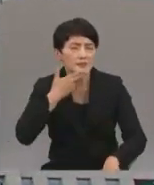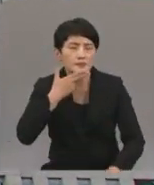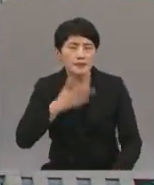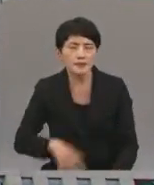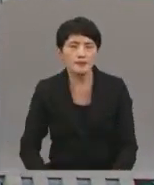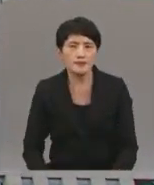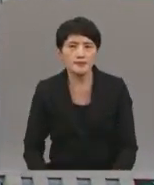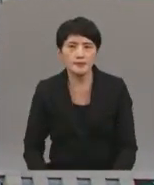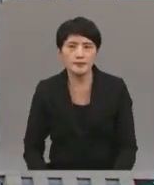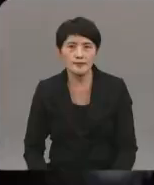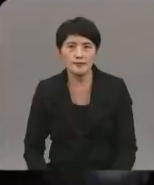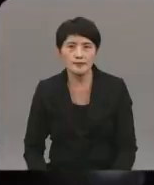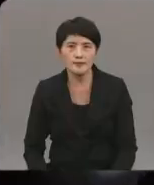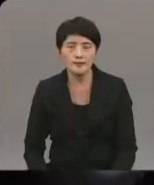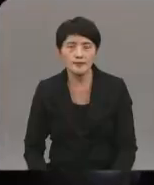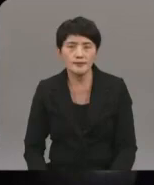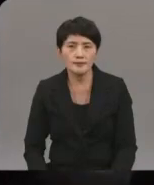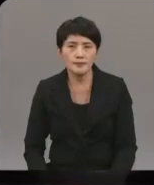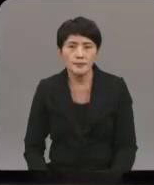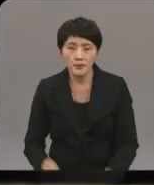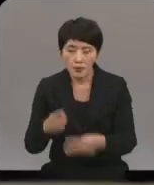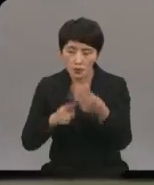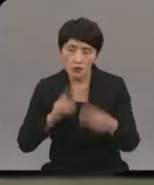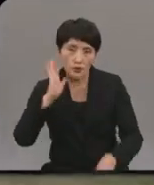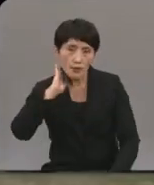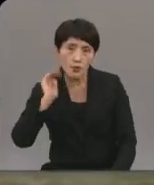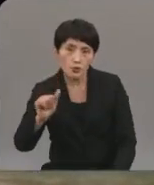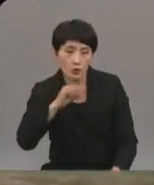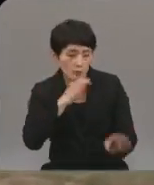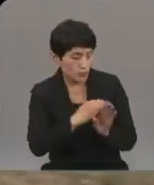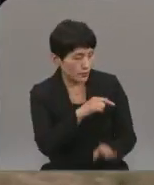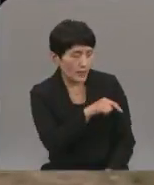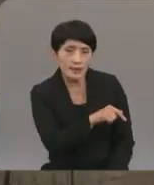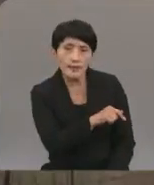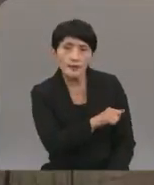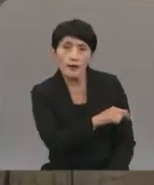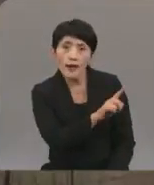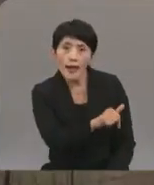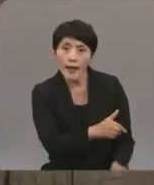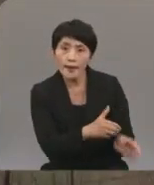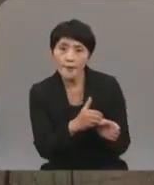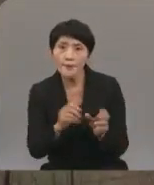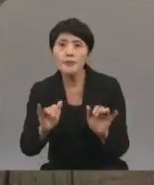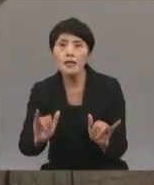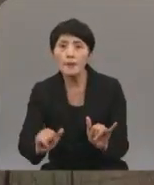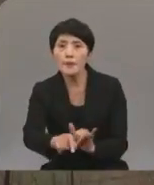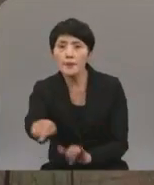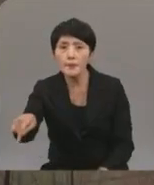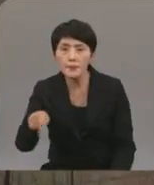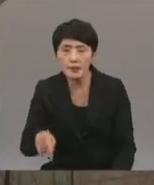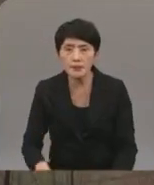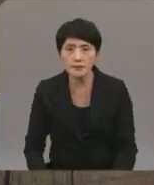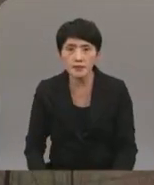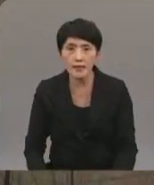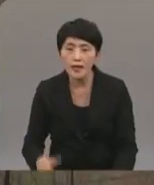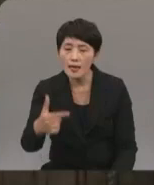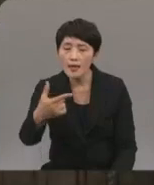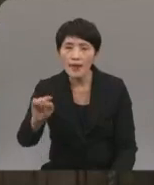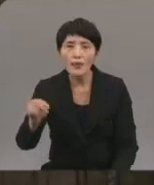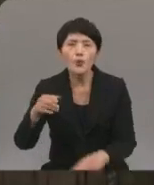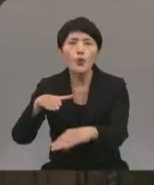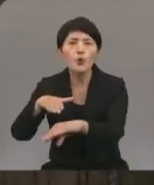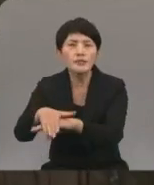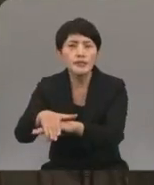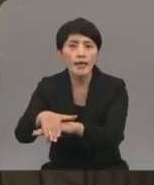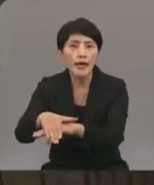间的基本原则是不向乌克兰提供武器援助。尹锡悦的上述表态被解读为在发生特殊情